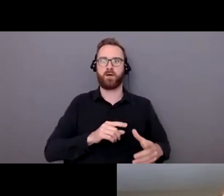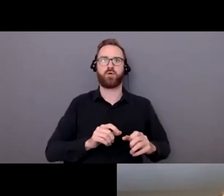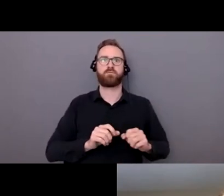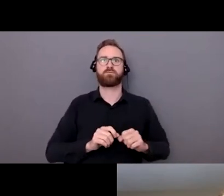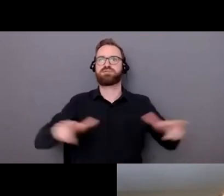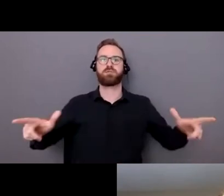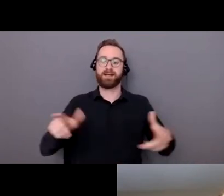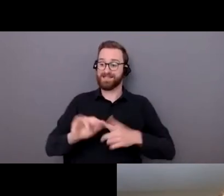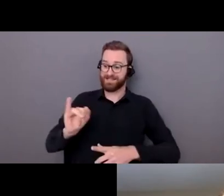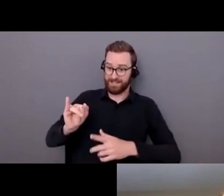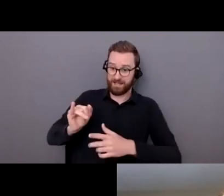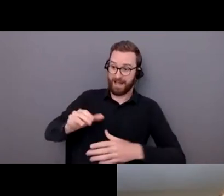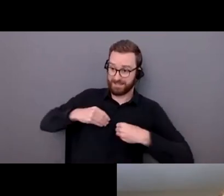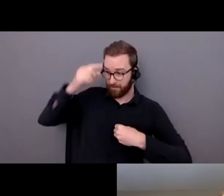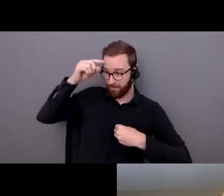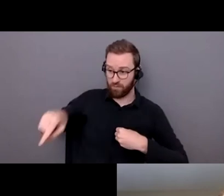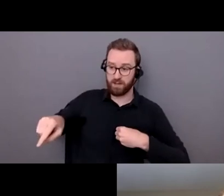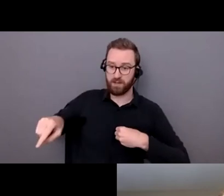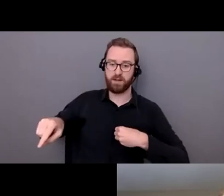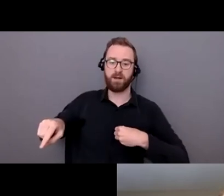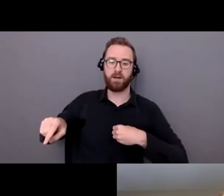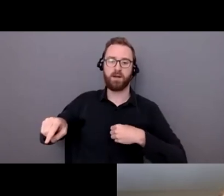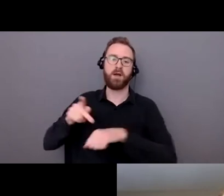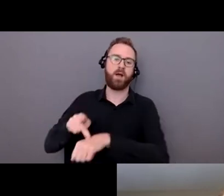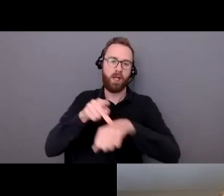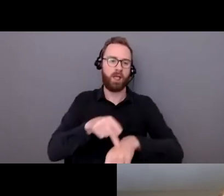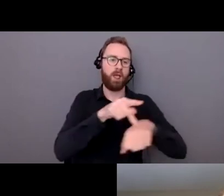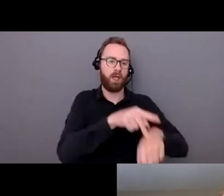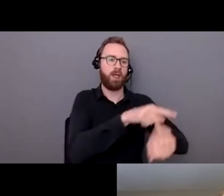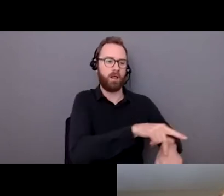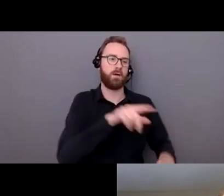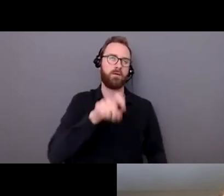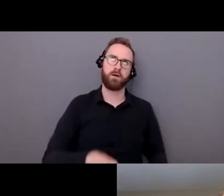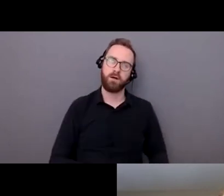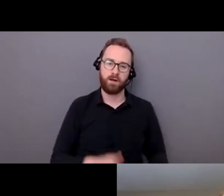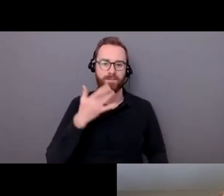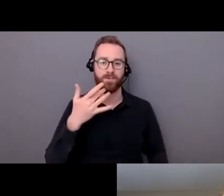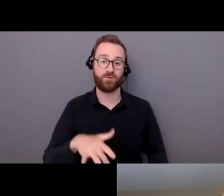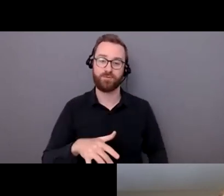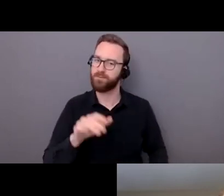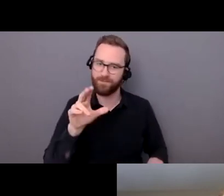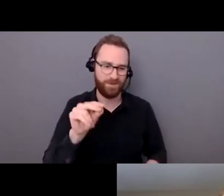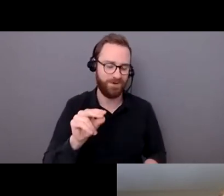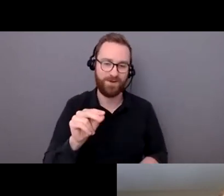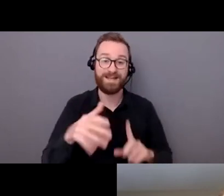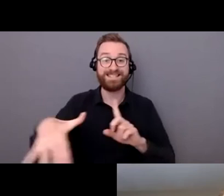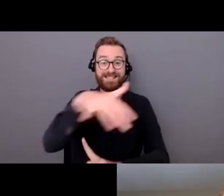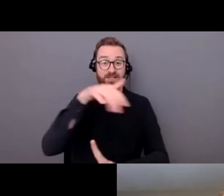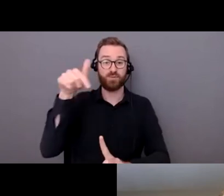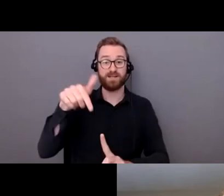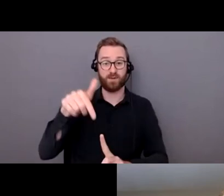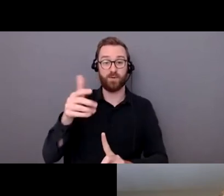telle personne en situation de handicap, tout le monde va m'arriver avec des besoins. Non, on travaille sur la situation qui est un facteur,